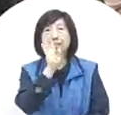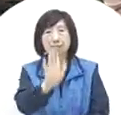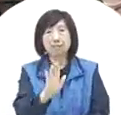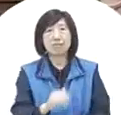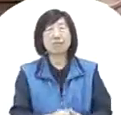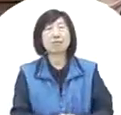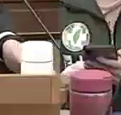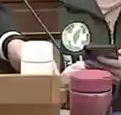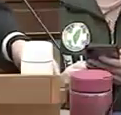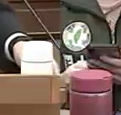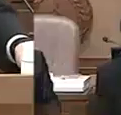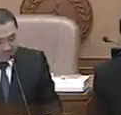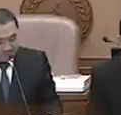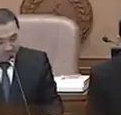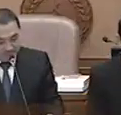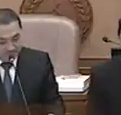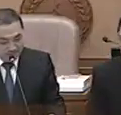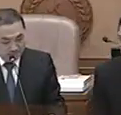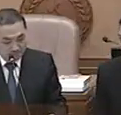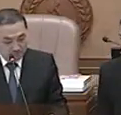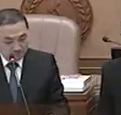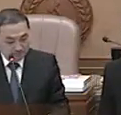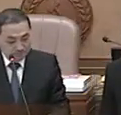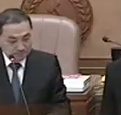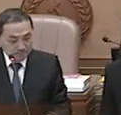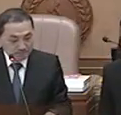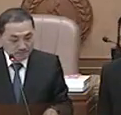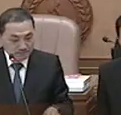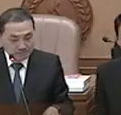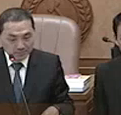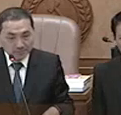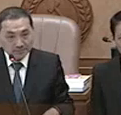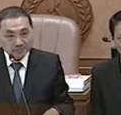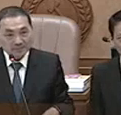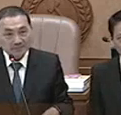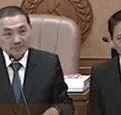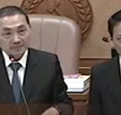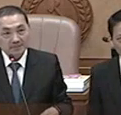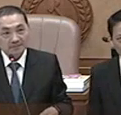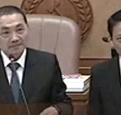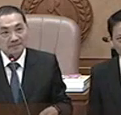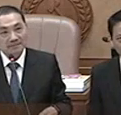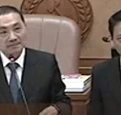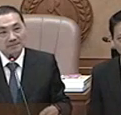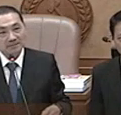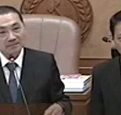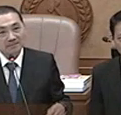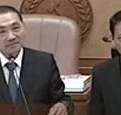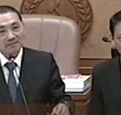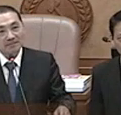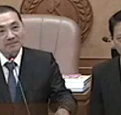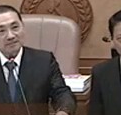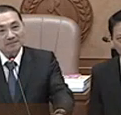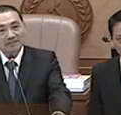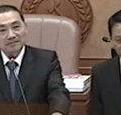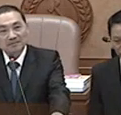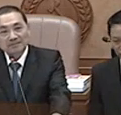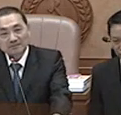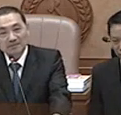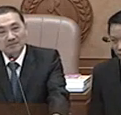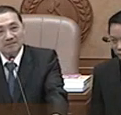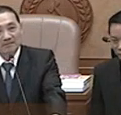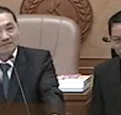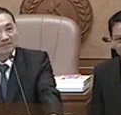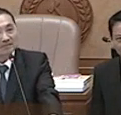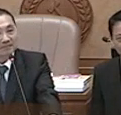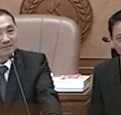只有口号。 先跟议员报告，其实我们市长照顾清洁队员， 局长请你不要插话， 我们的三节现在都加一补